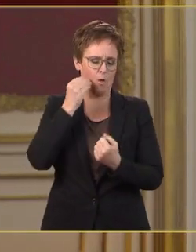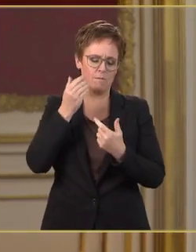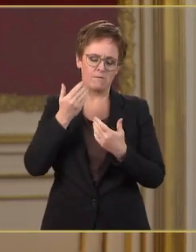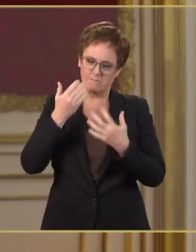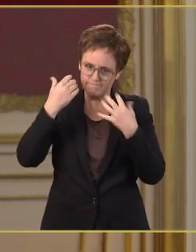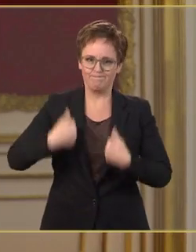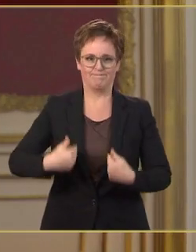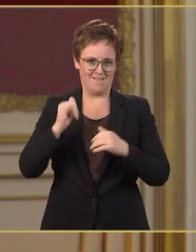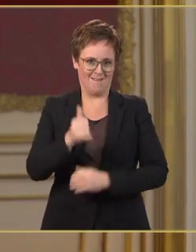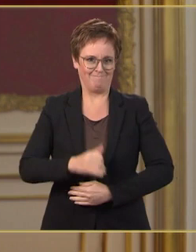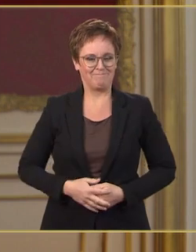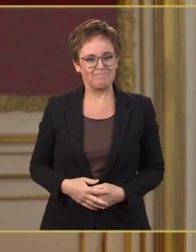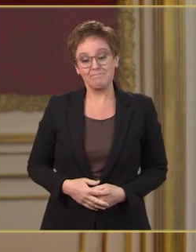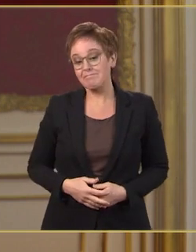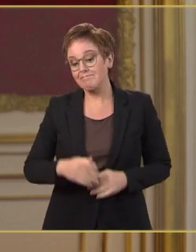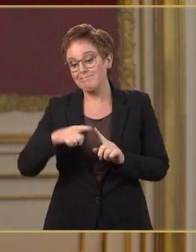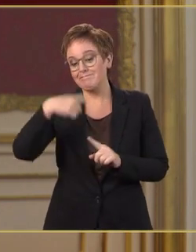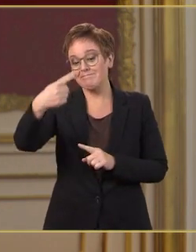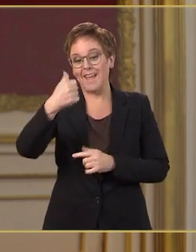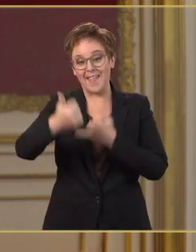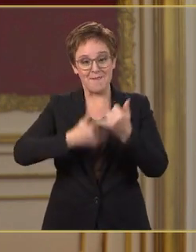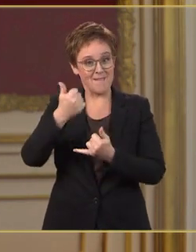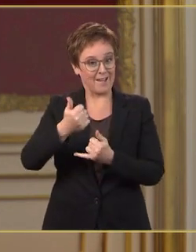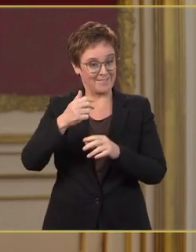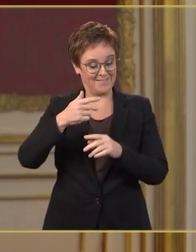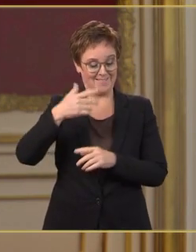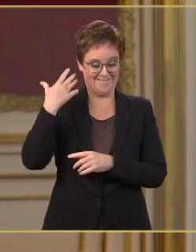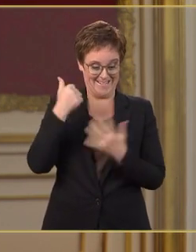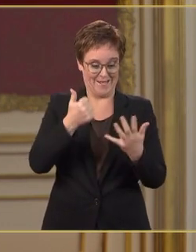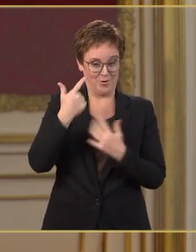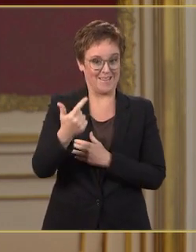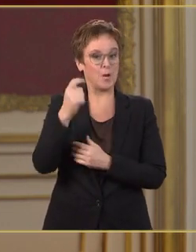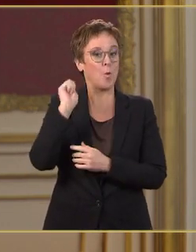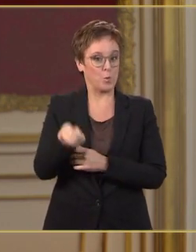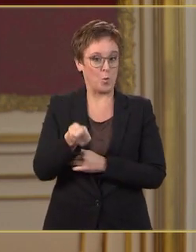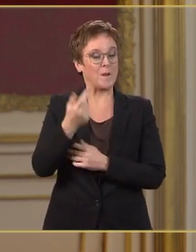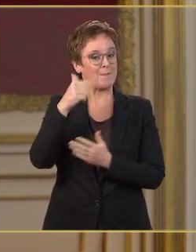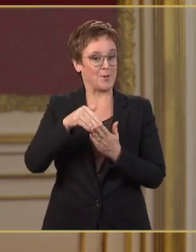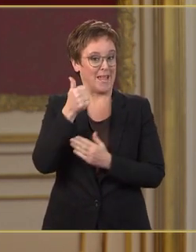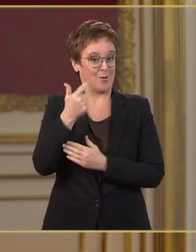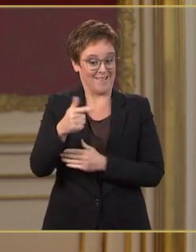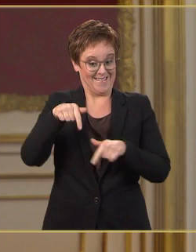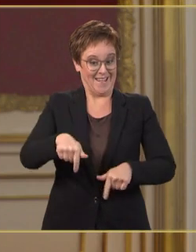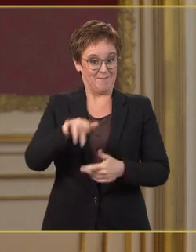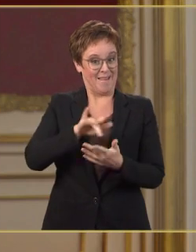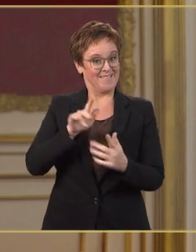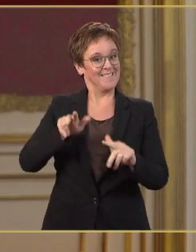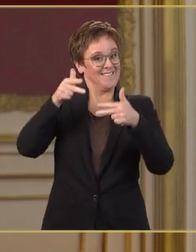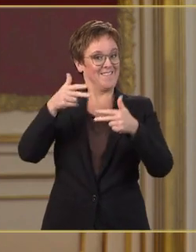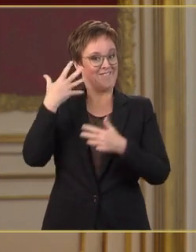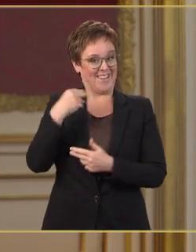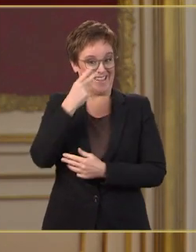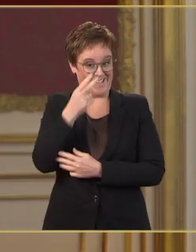und wenn wir uns in einem jahr am 26 oktober 20 21 an dieser stelle wieder sehen